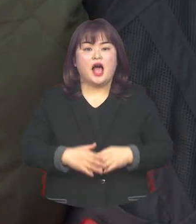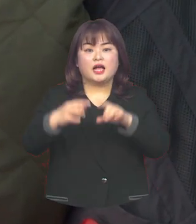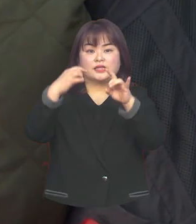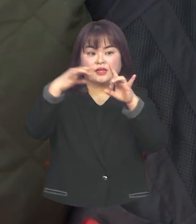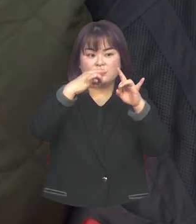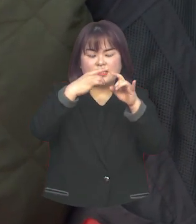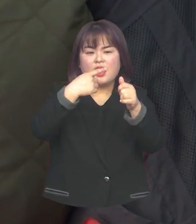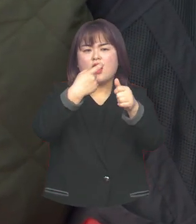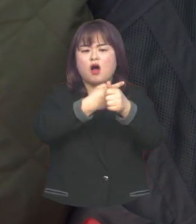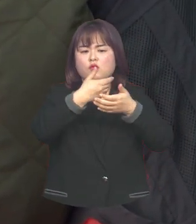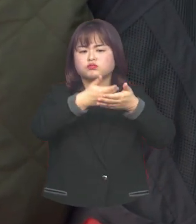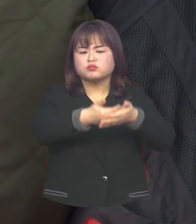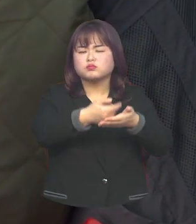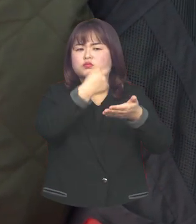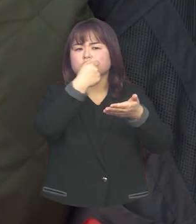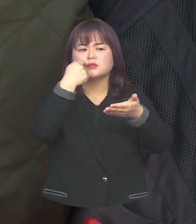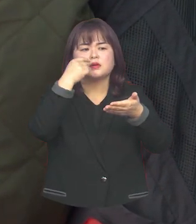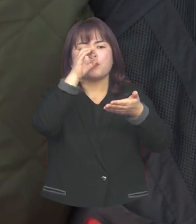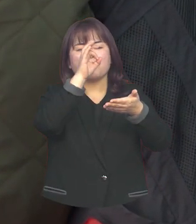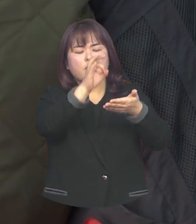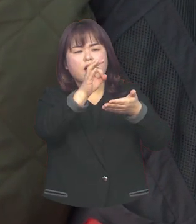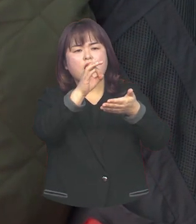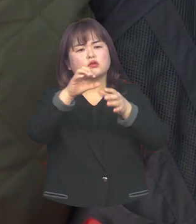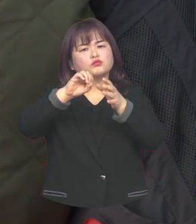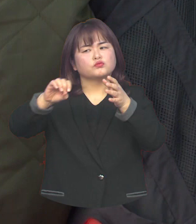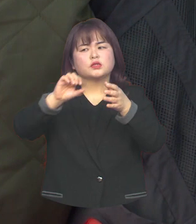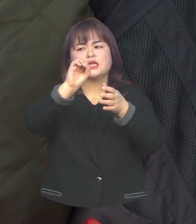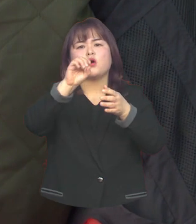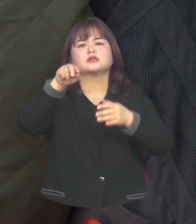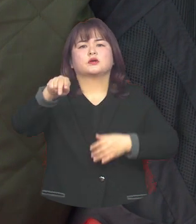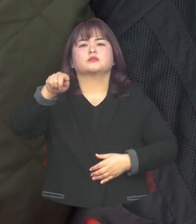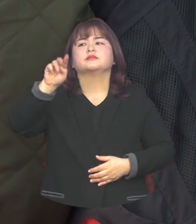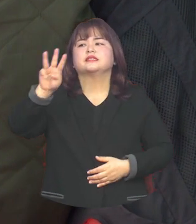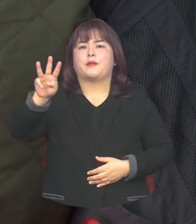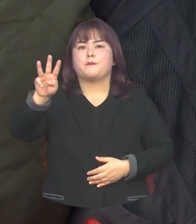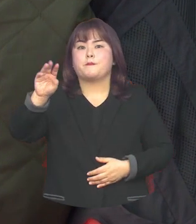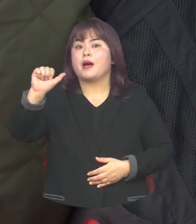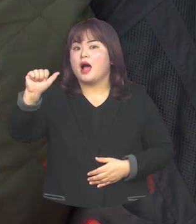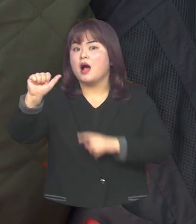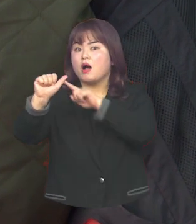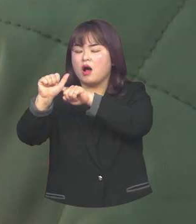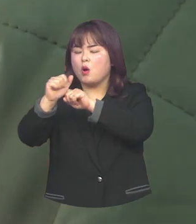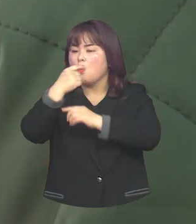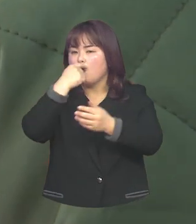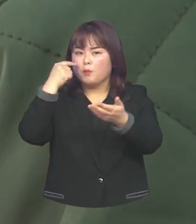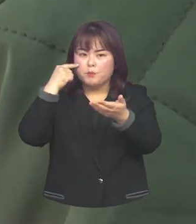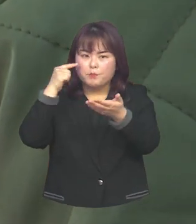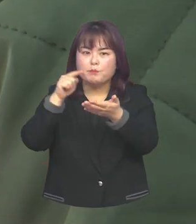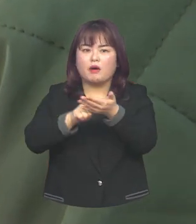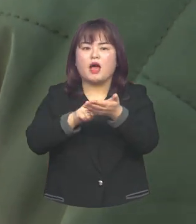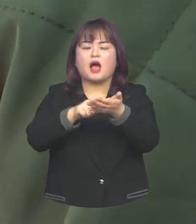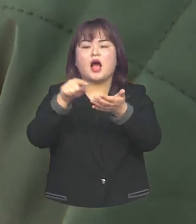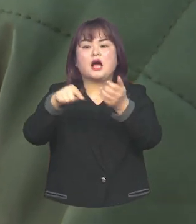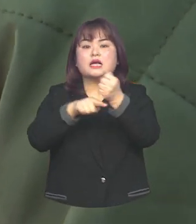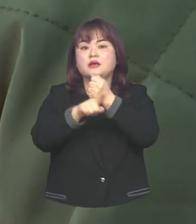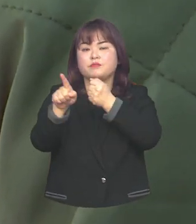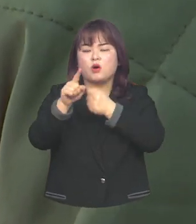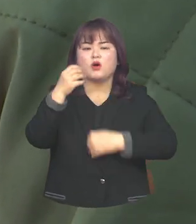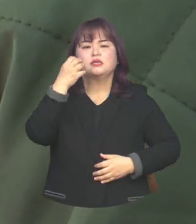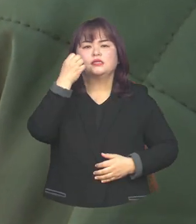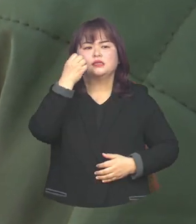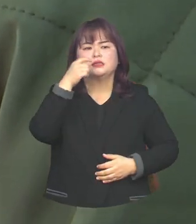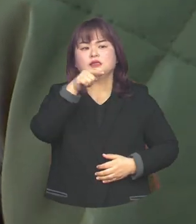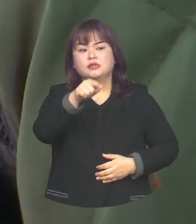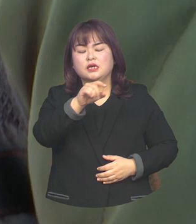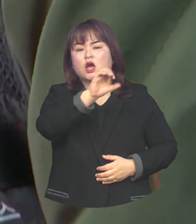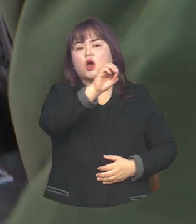전자저울 설비에서 이제 누설 전류가 0.3A 감지되는 것을 확인했습니다. 누설 감지가 이제